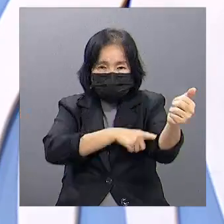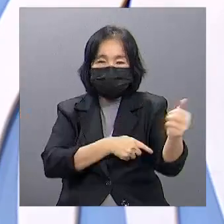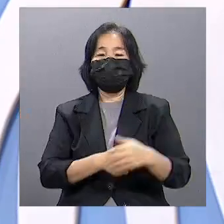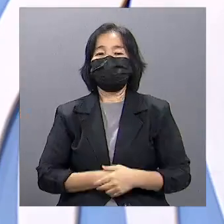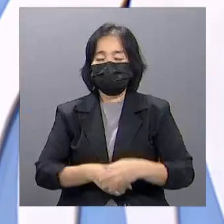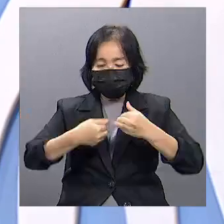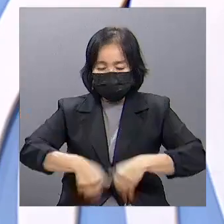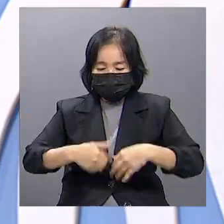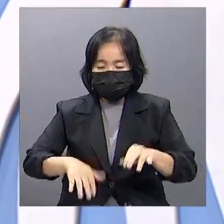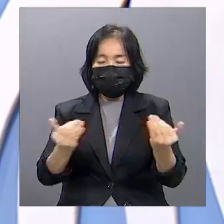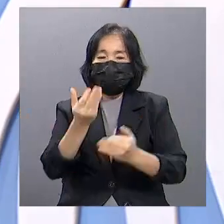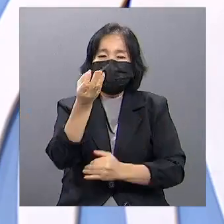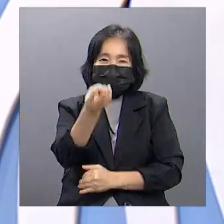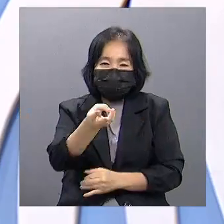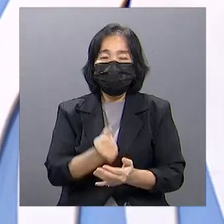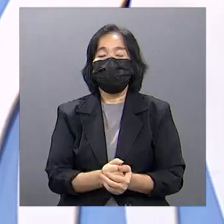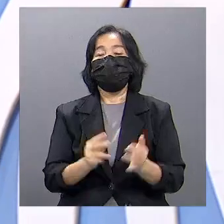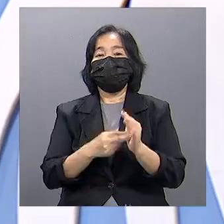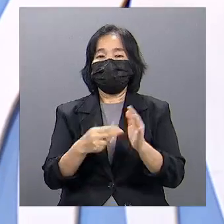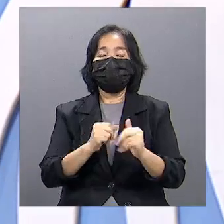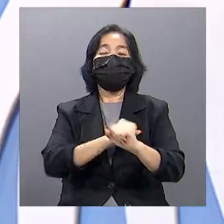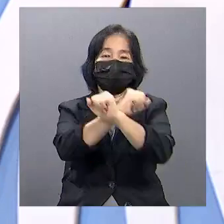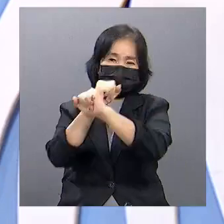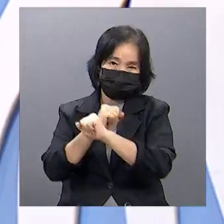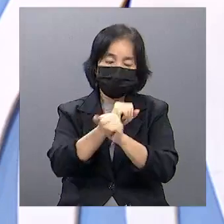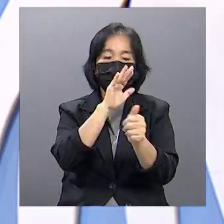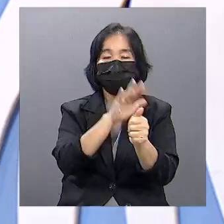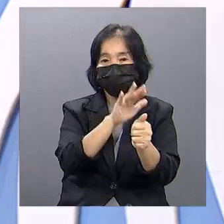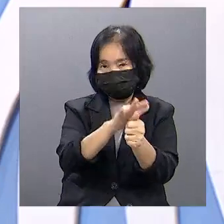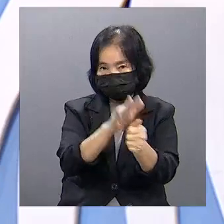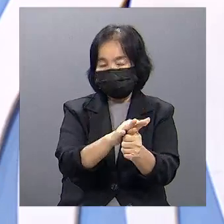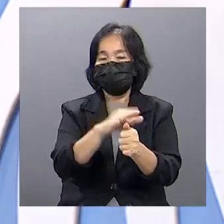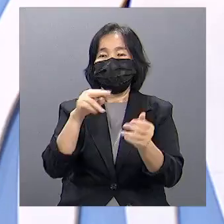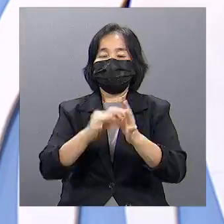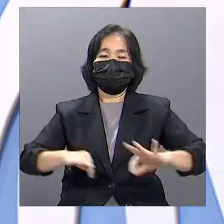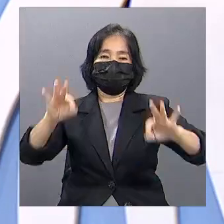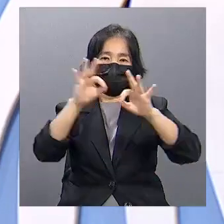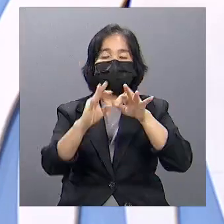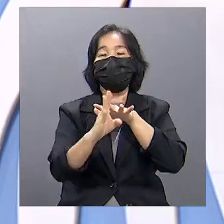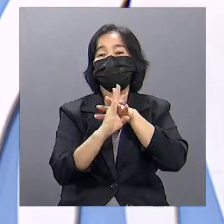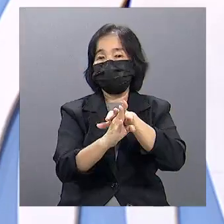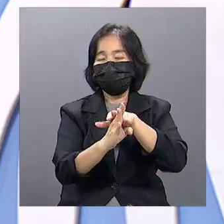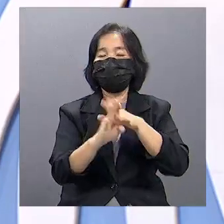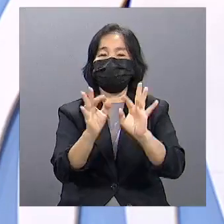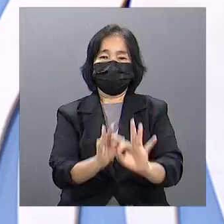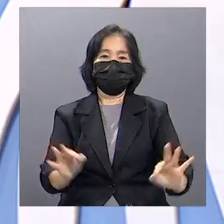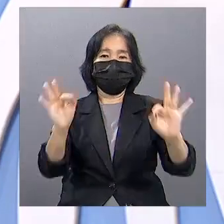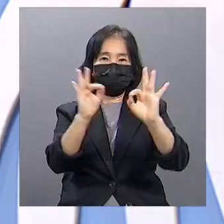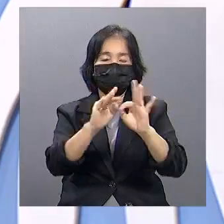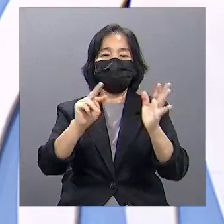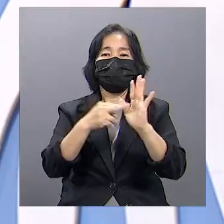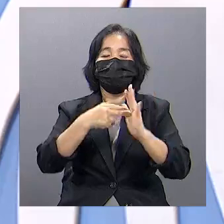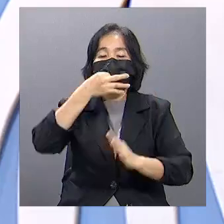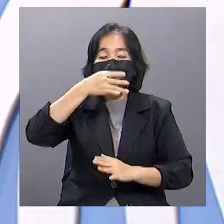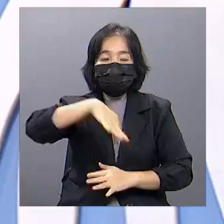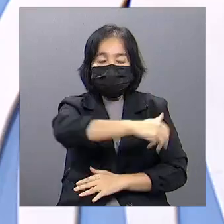ในเรื่องของการดูแลทรัพยากรทางทะเลฉลามถือว่าเป็นส่วนสำคัญอย่างยิ่งที่จะเป็นหลักประกันความสมดุลของเหล่าประชากร